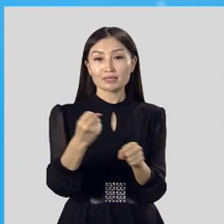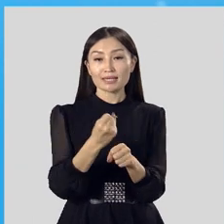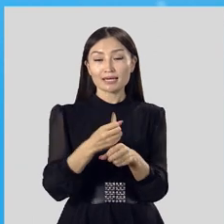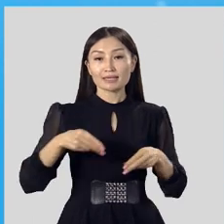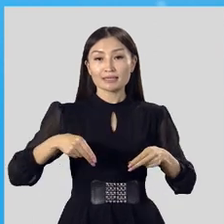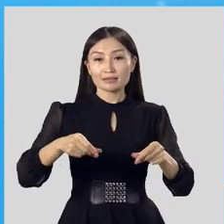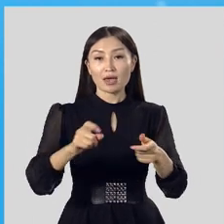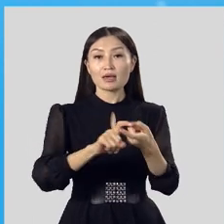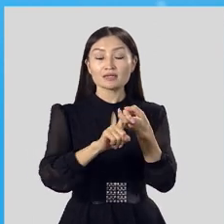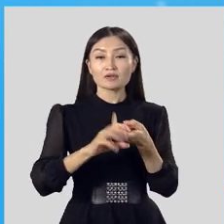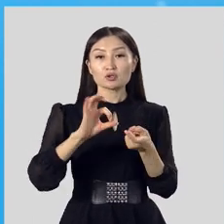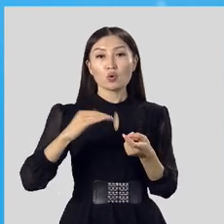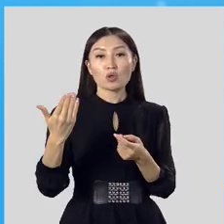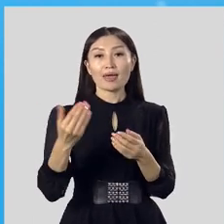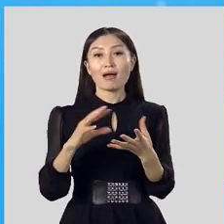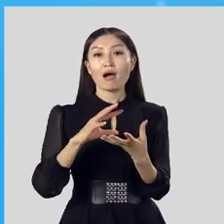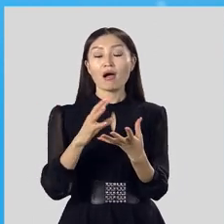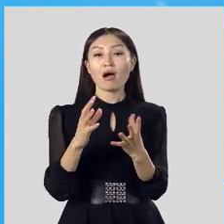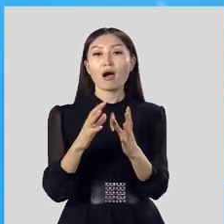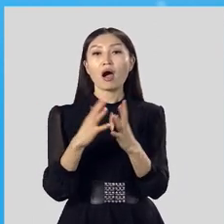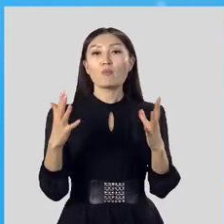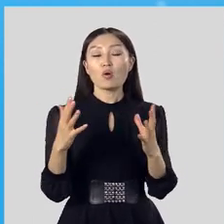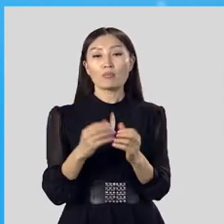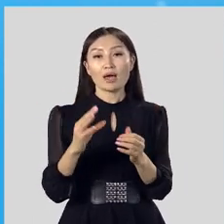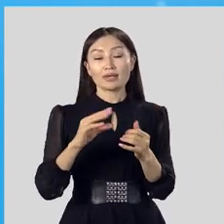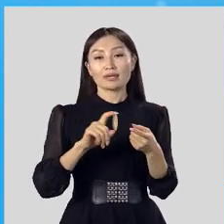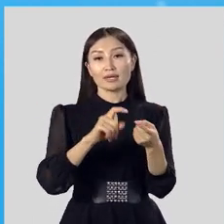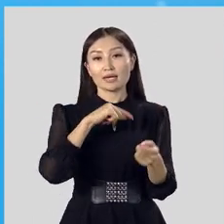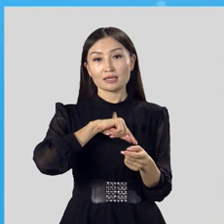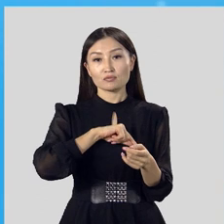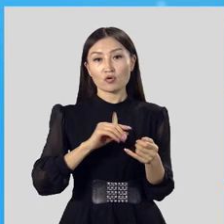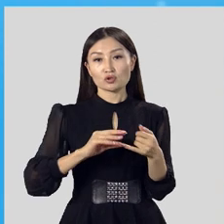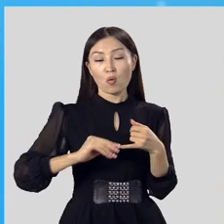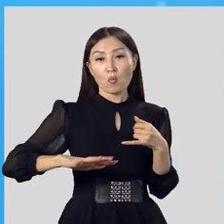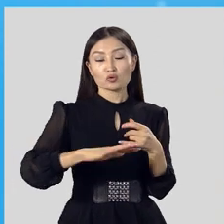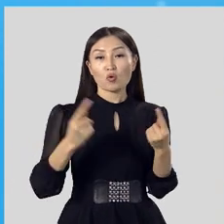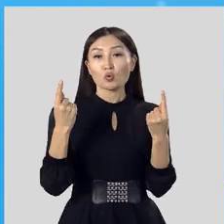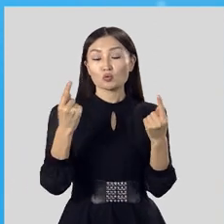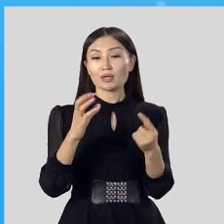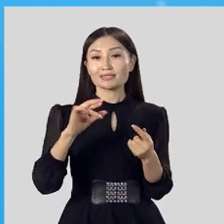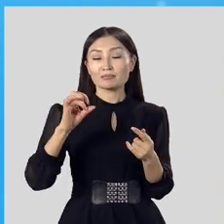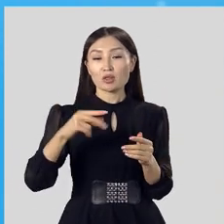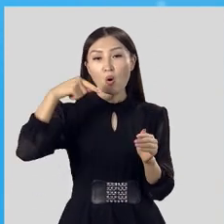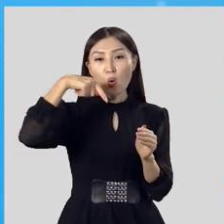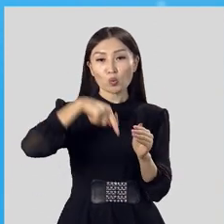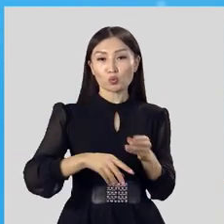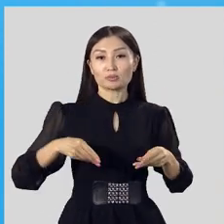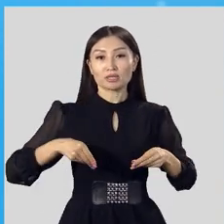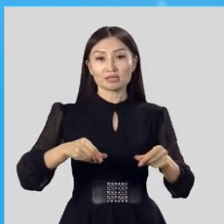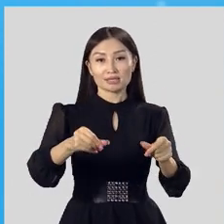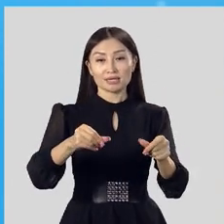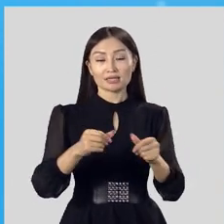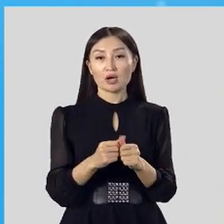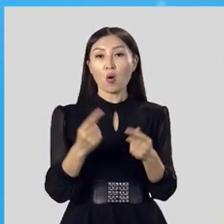семян зависит от их размера, свойств почвы. Чем крупнее семена, тем глубже их сеют.